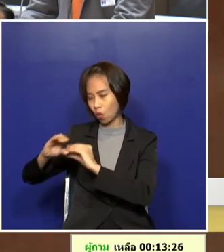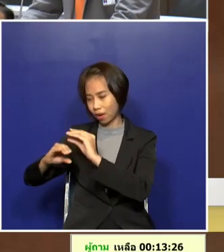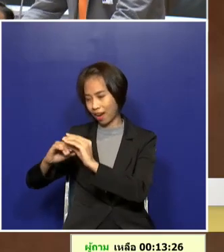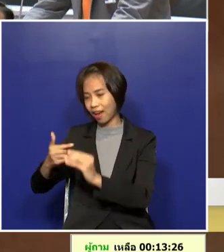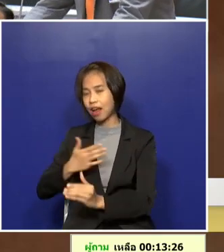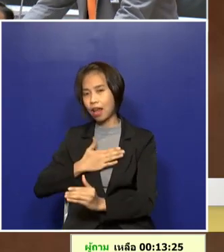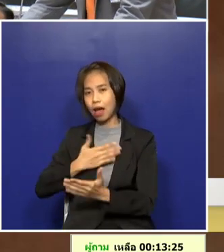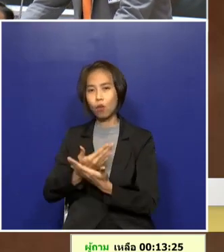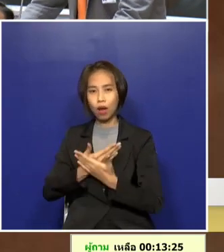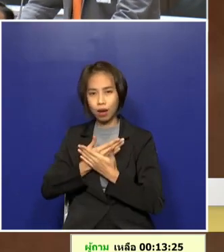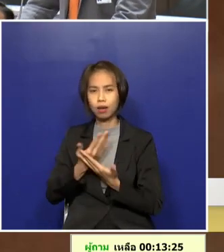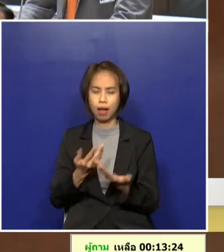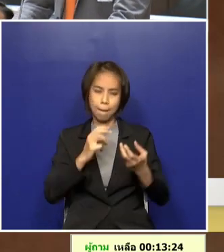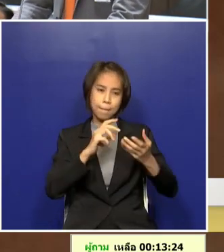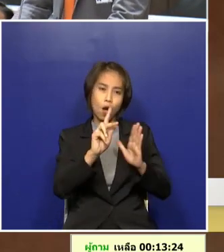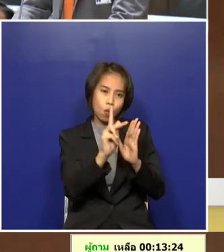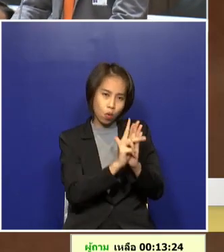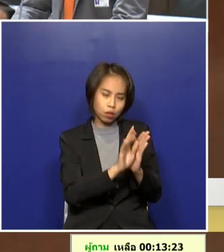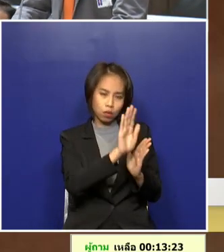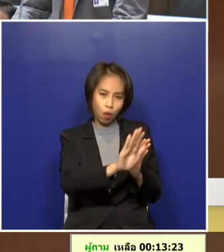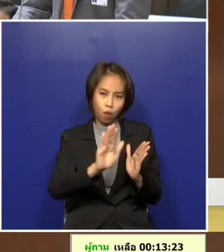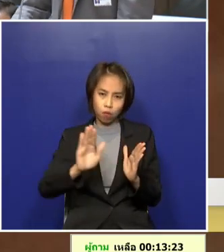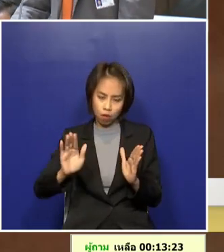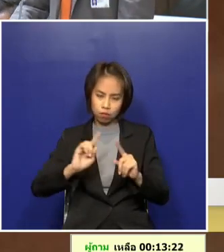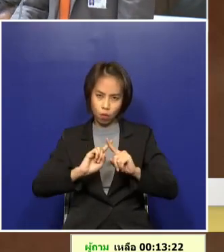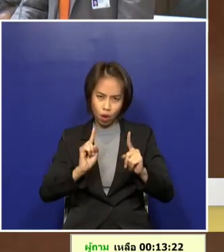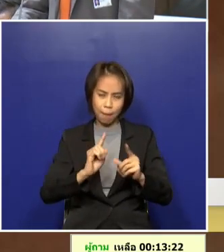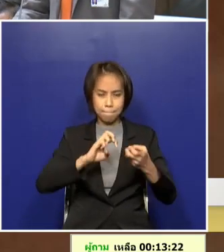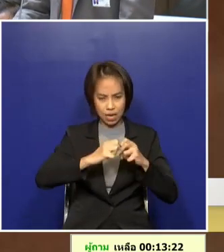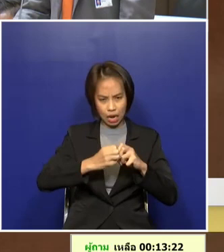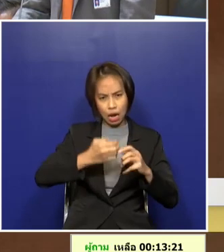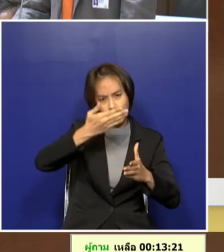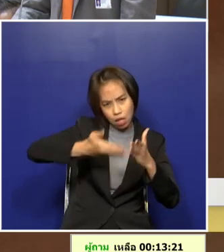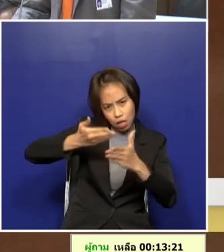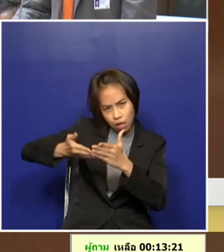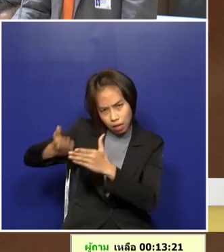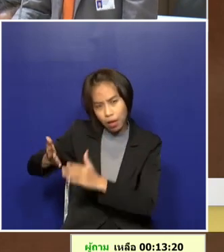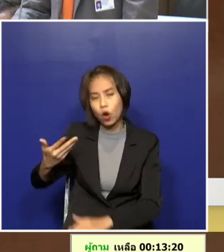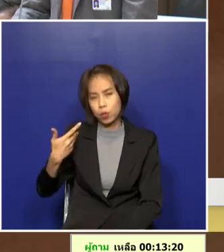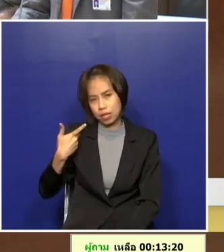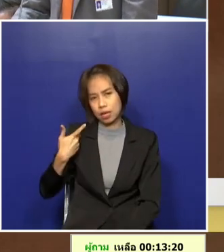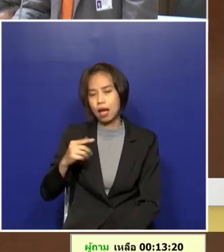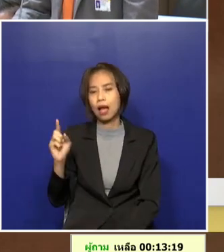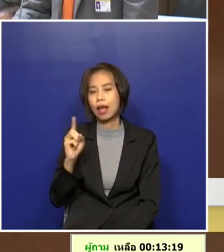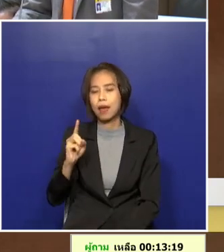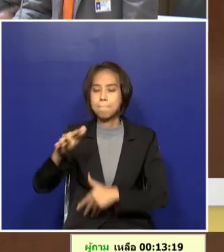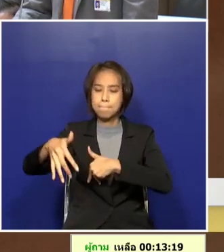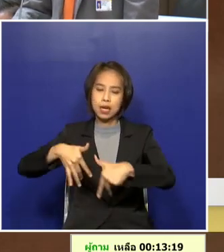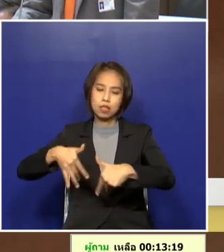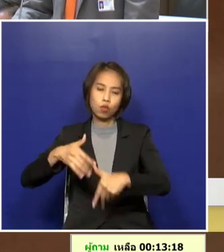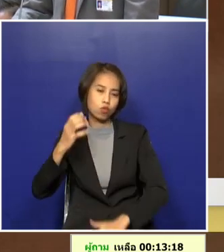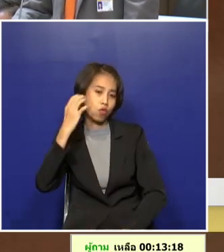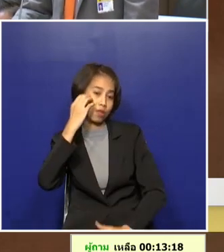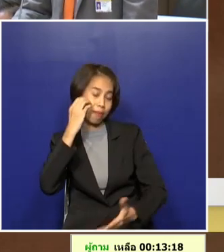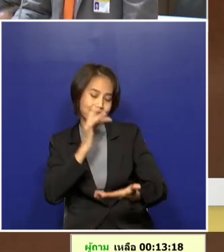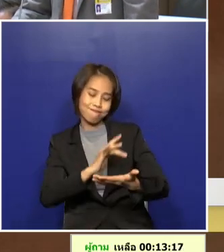ปัญหาที่มีเนี่ยก็อย่างที่ว่ามานะครับการไม่เข้าถึงสมาร์ทโฟนอย่างผมไปลงพื้นที่มาเนี่ยต้องเข้าใจก่อนนะครับท่านว่า